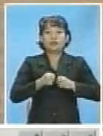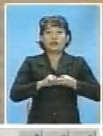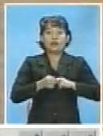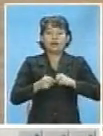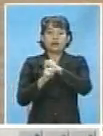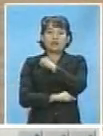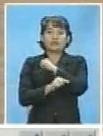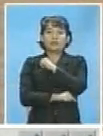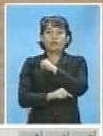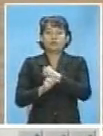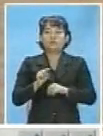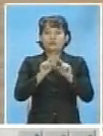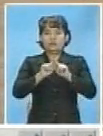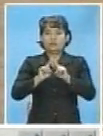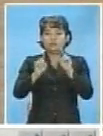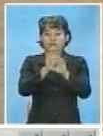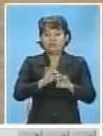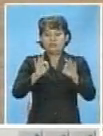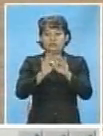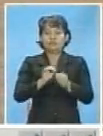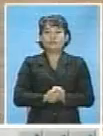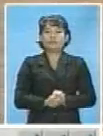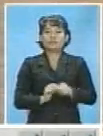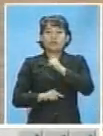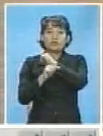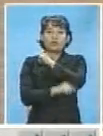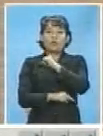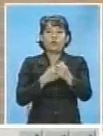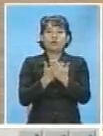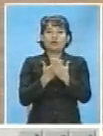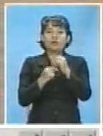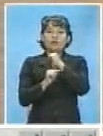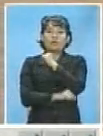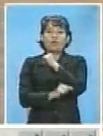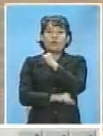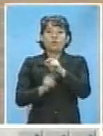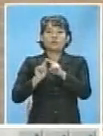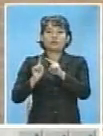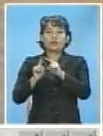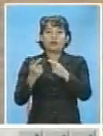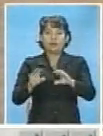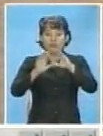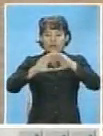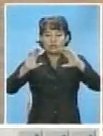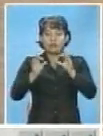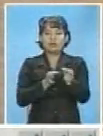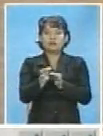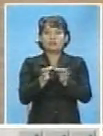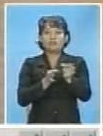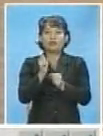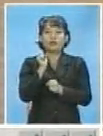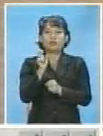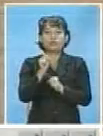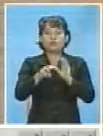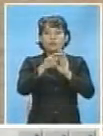จริตคอร์รัปชันเฉพาะเรื่องการทุจริตคอร์รัปชันซึ่งรัฐบาลได้แถลงไว้เป็นนโยบายเร่งด่วนต่อรัฐสภ